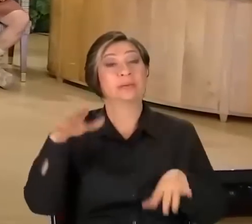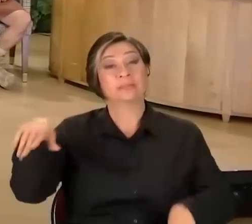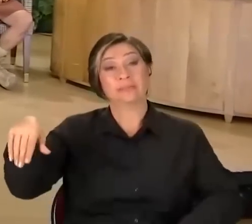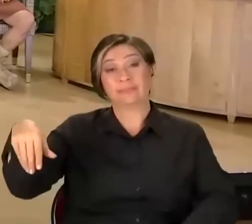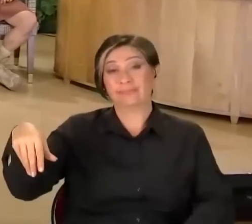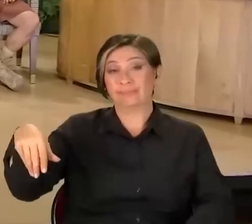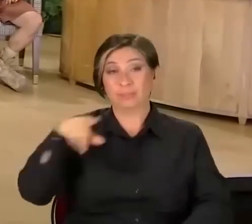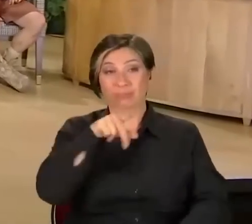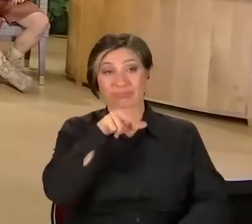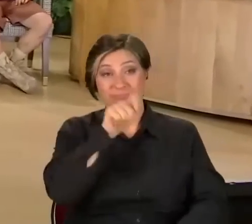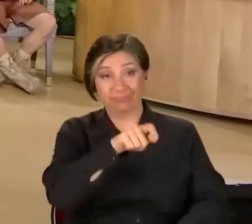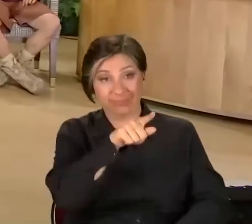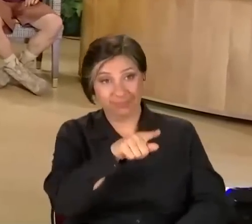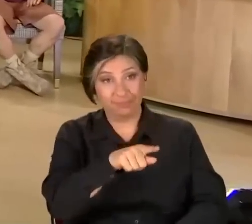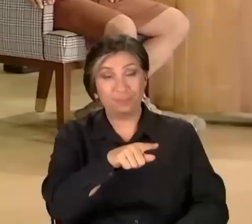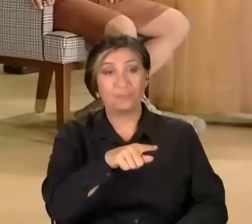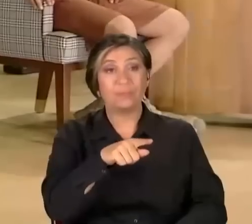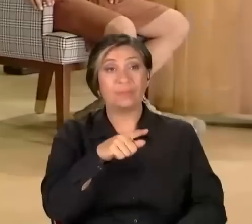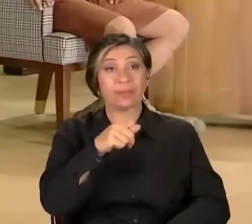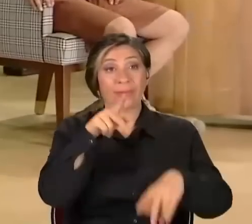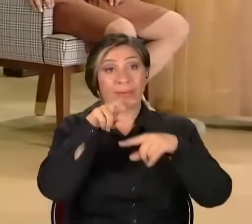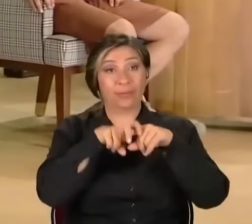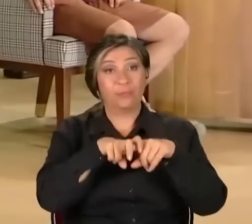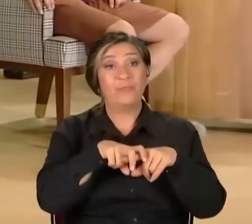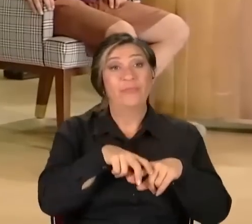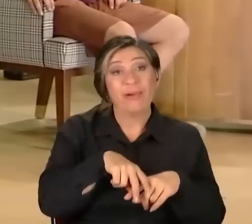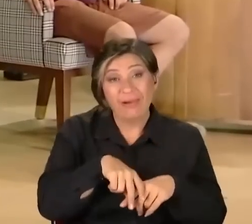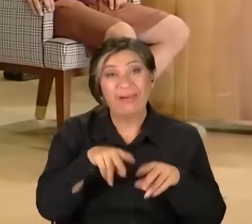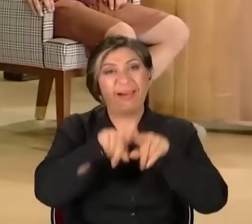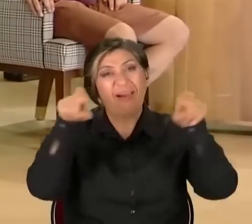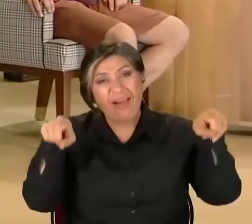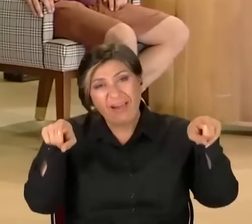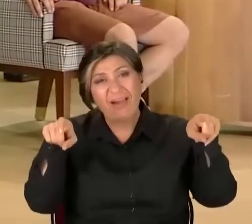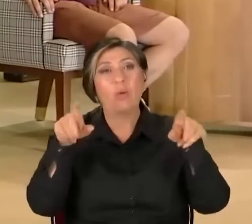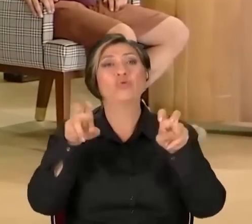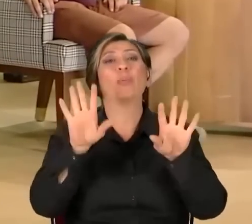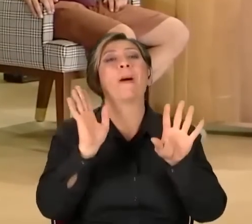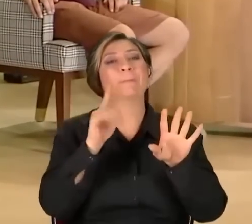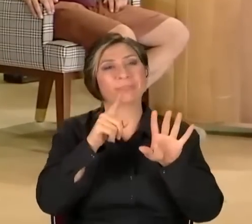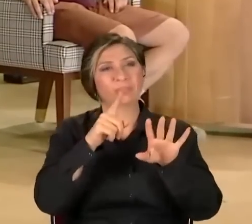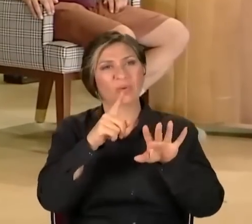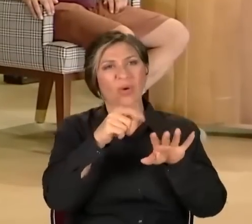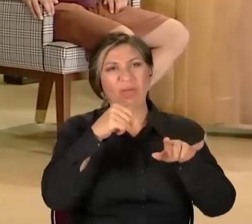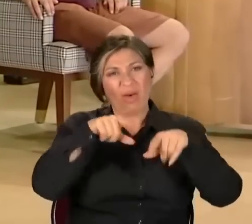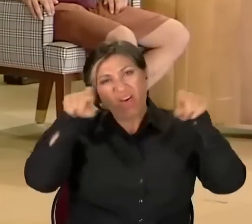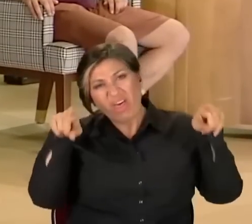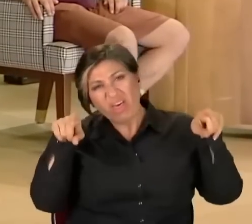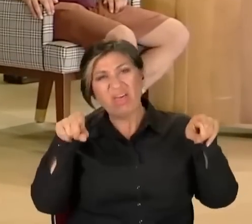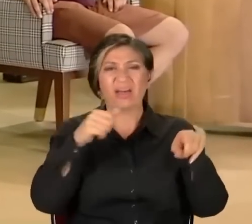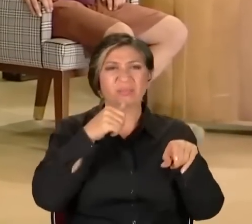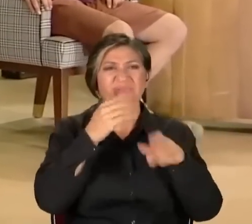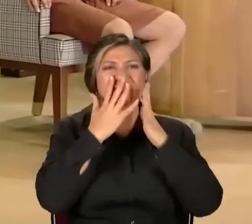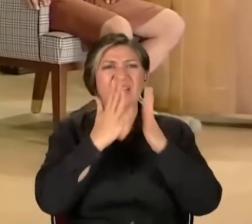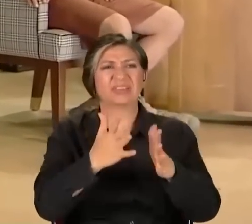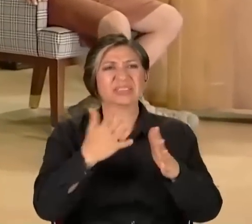yapmışımdır ya şöyle oturmam genelde yani böyle bir şey mi Yok böyle oturan adamlardan da nefret ederim yani